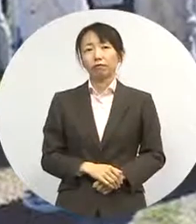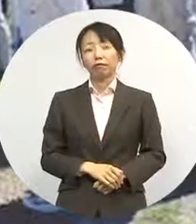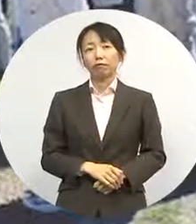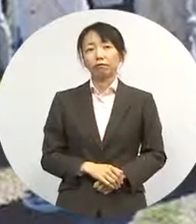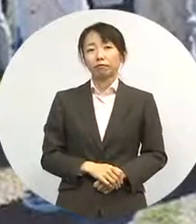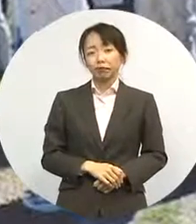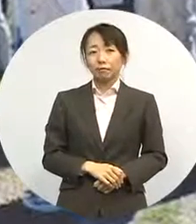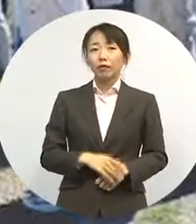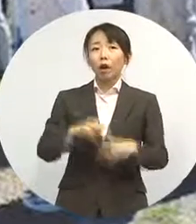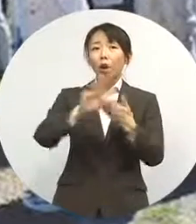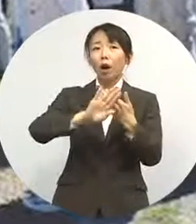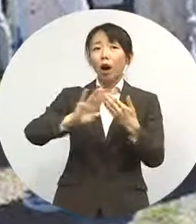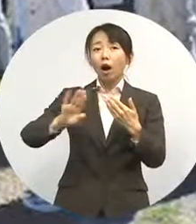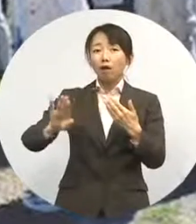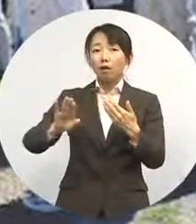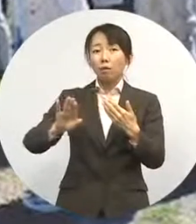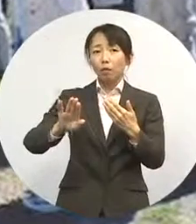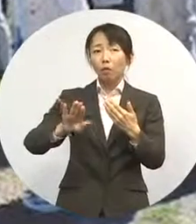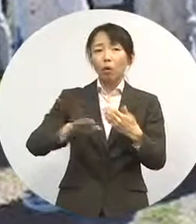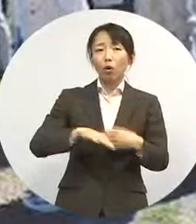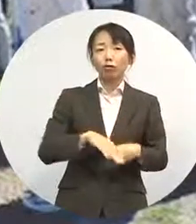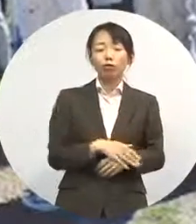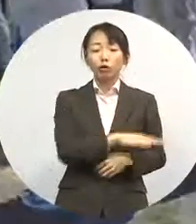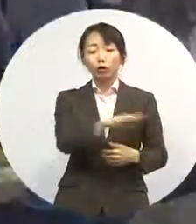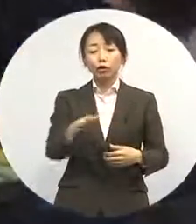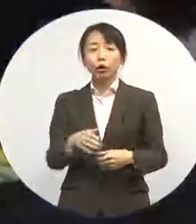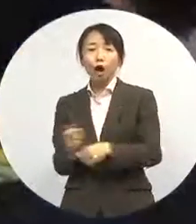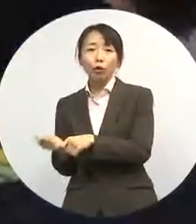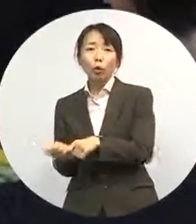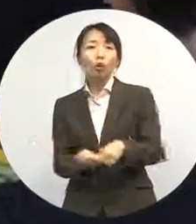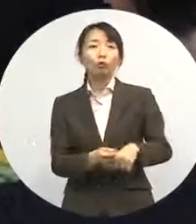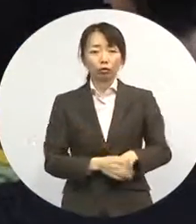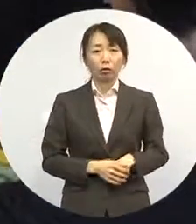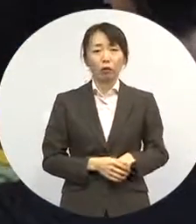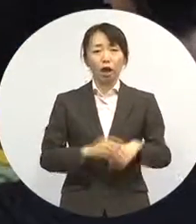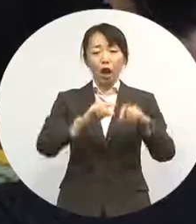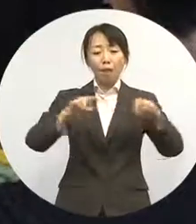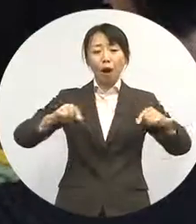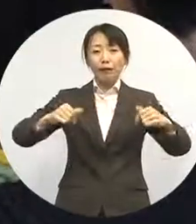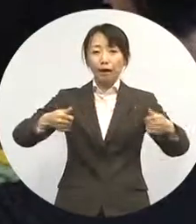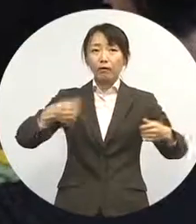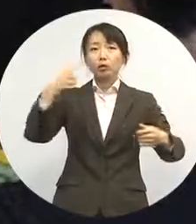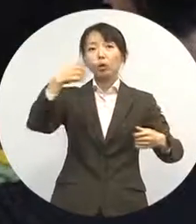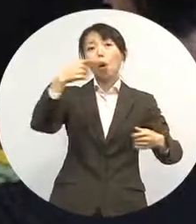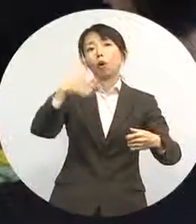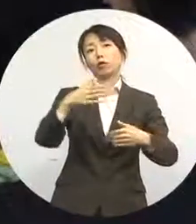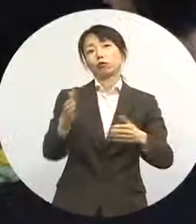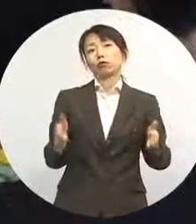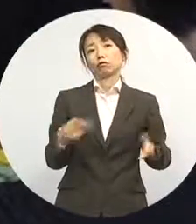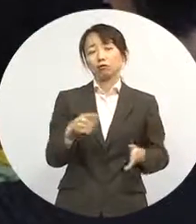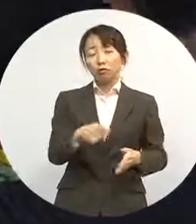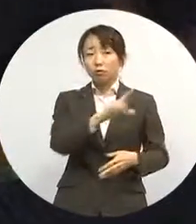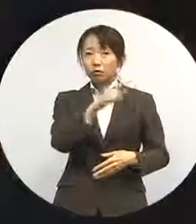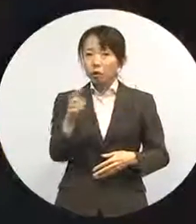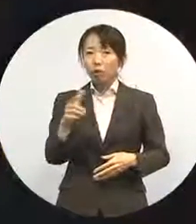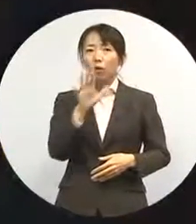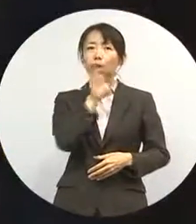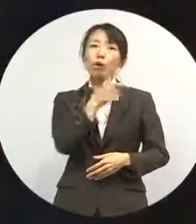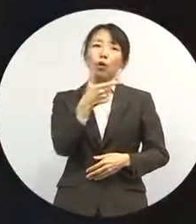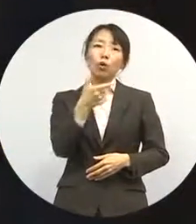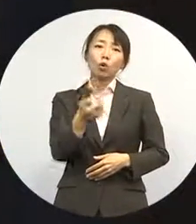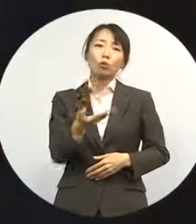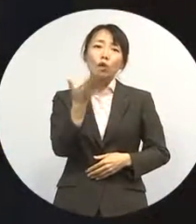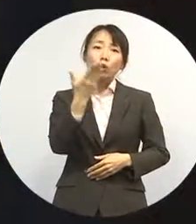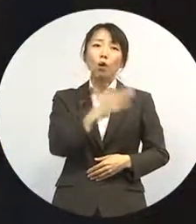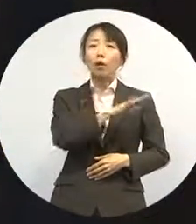老人クラブは紹介した以外にもグラウンドゴルフや麻雀教室など、60歳以上の方々が幅広く